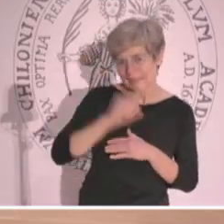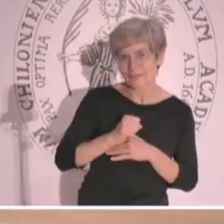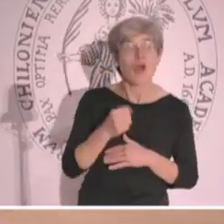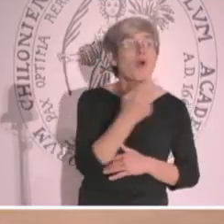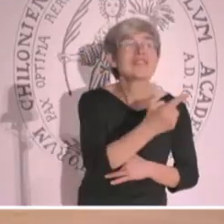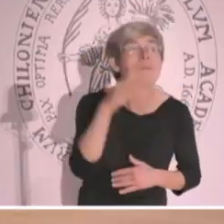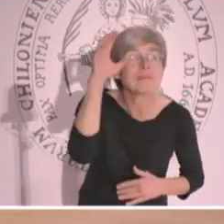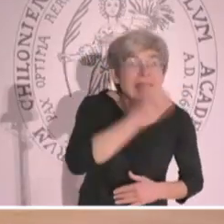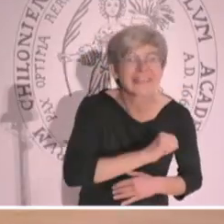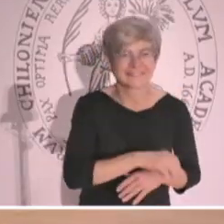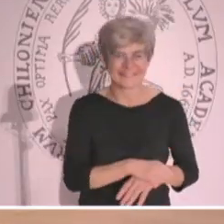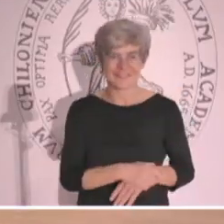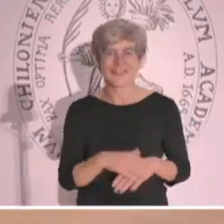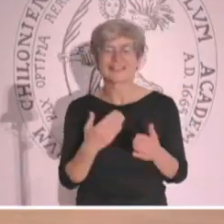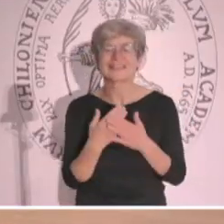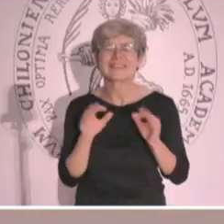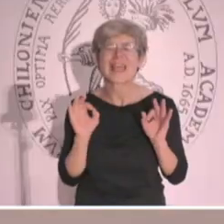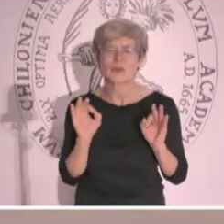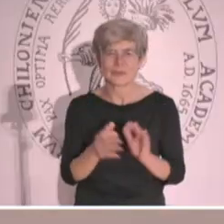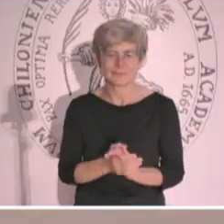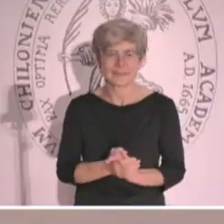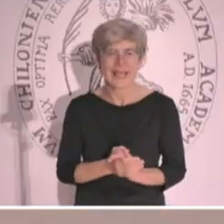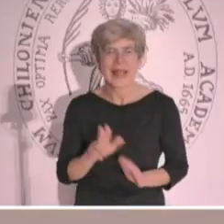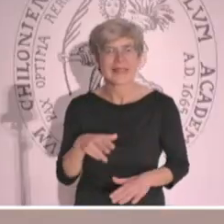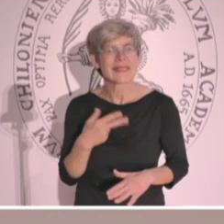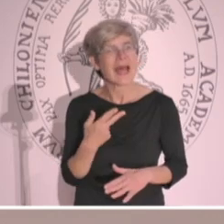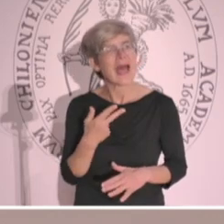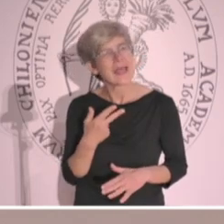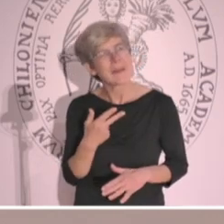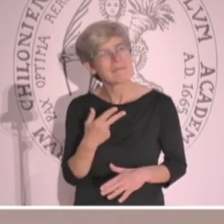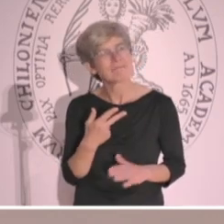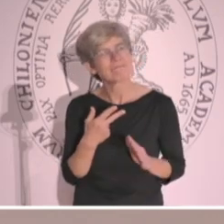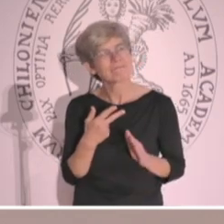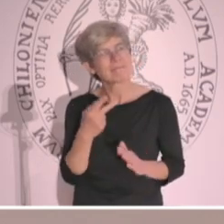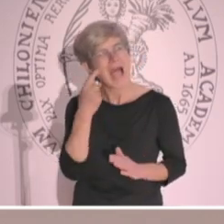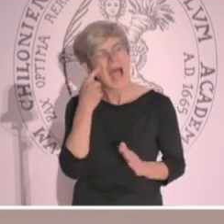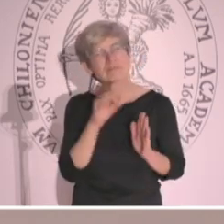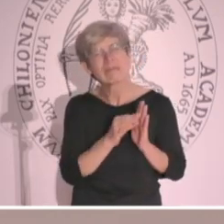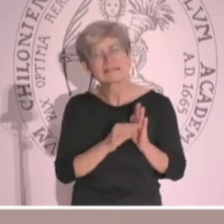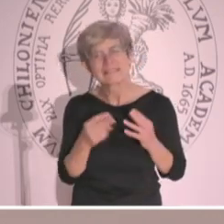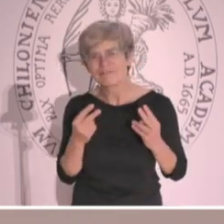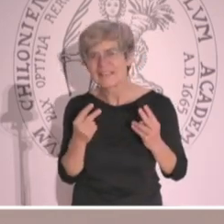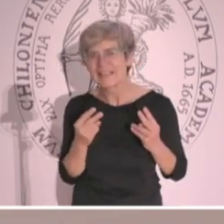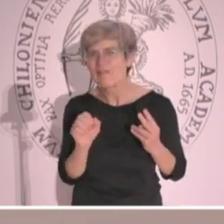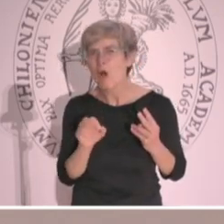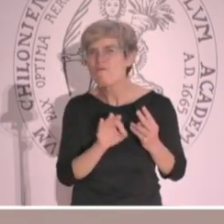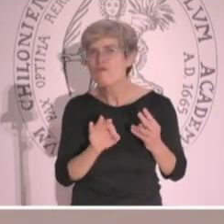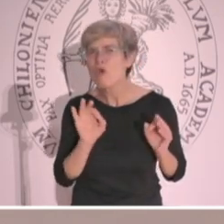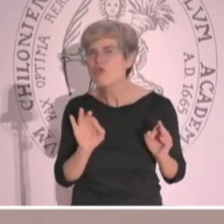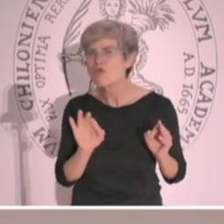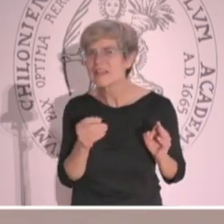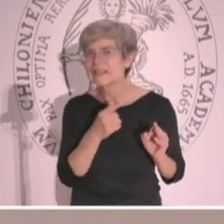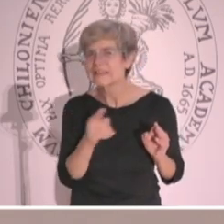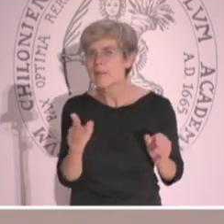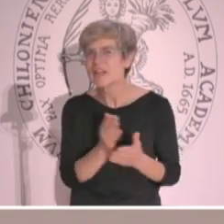Und drei Aspekte sind wichtig, warum es für Sie gut ist, dass Sie in Kiel sind. Aber zunächst einmal